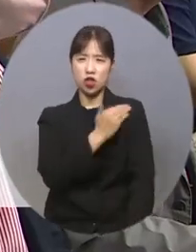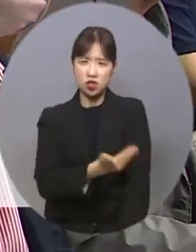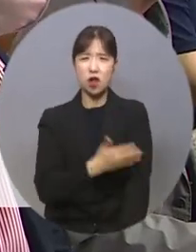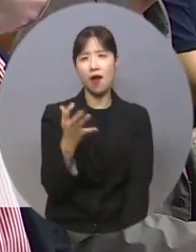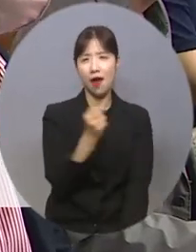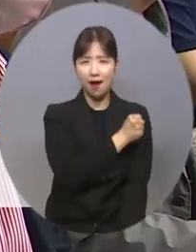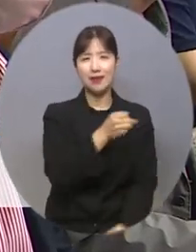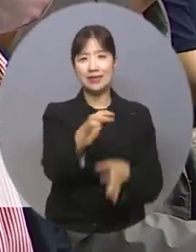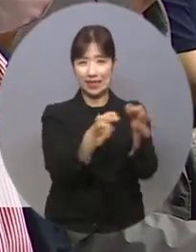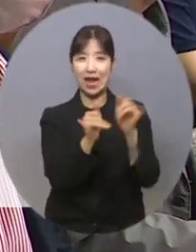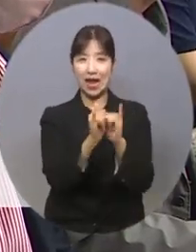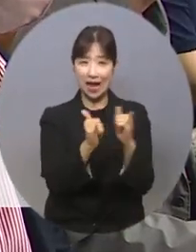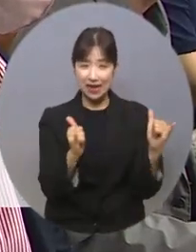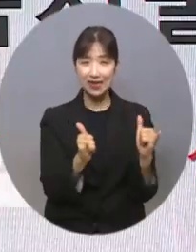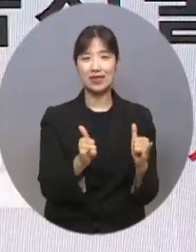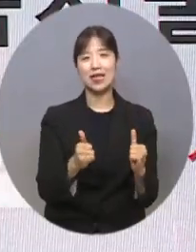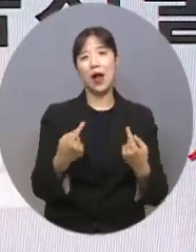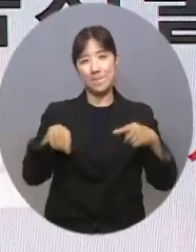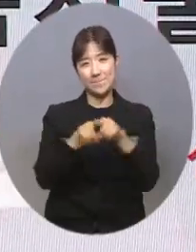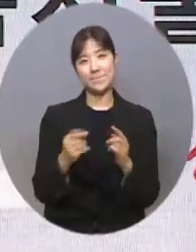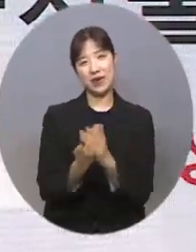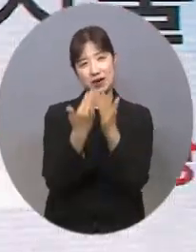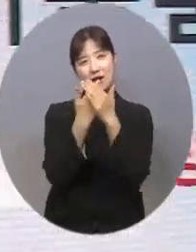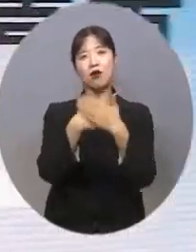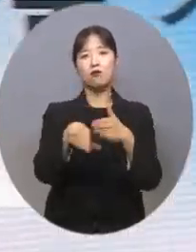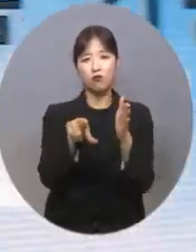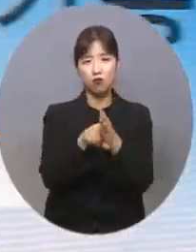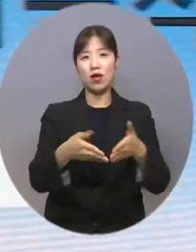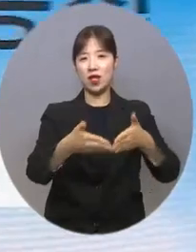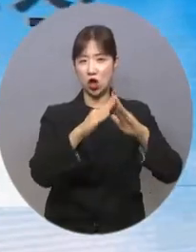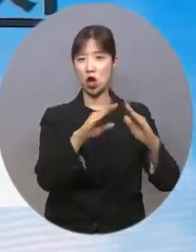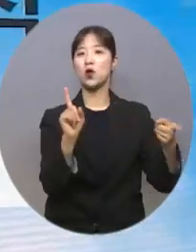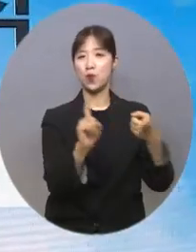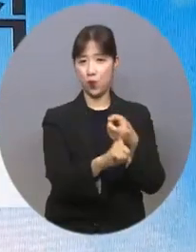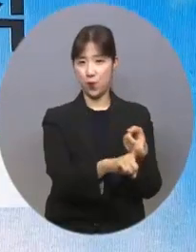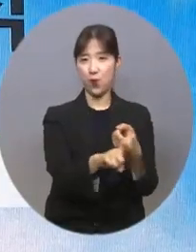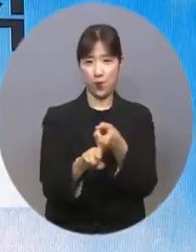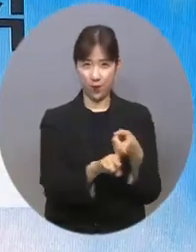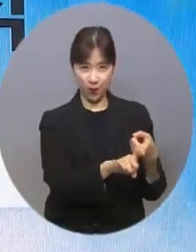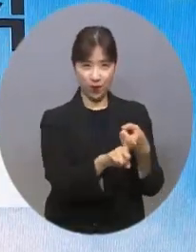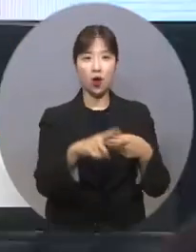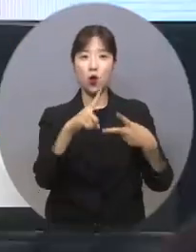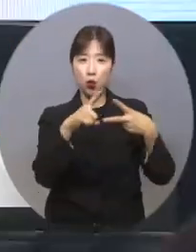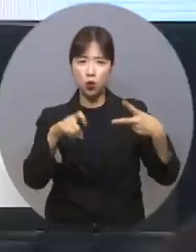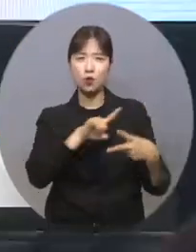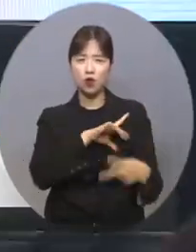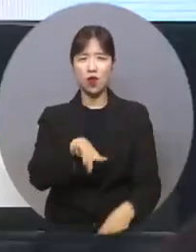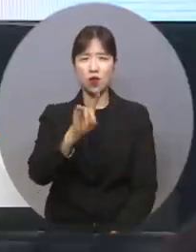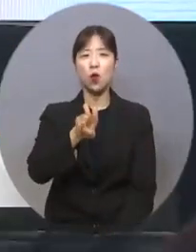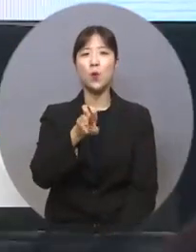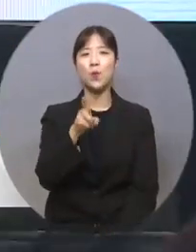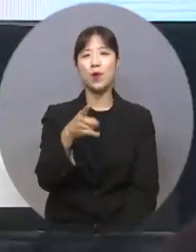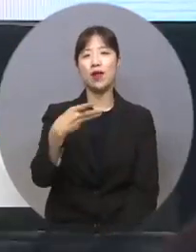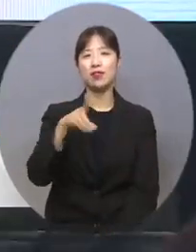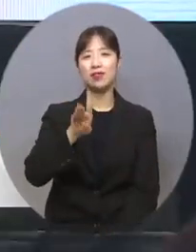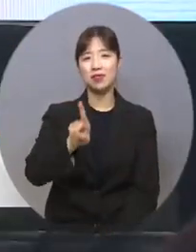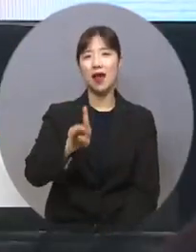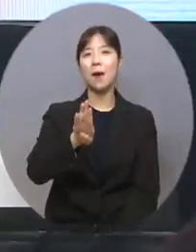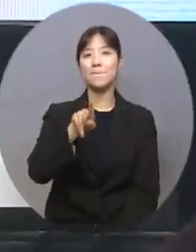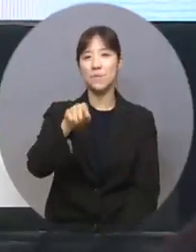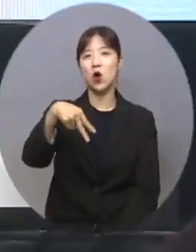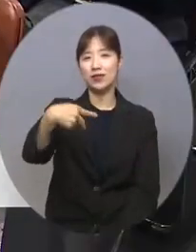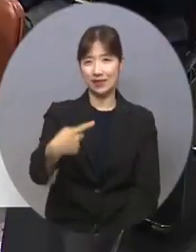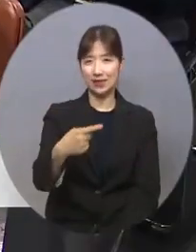동대문 상인들이 상생발전을 도모하기 위해 설립된 조합으로 동대문 최초로 메타 보스를 구현한 통합 플랫폼